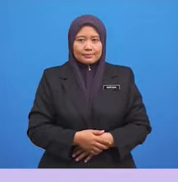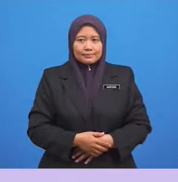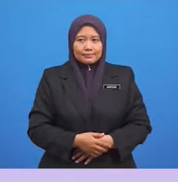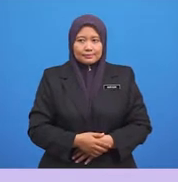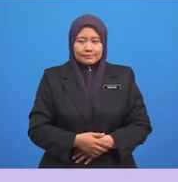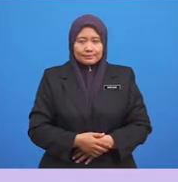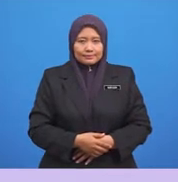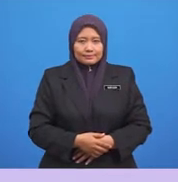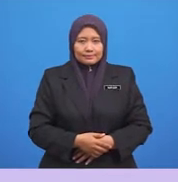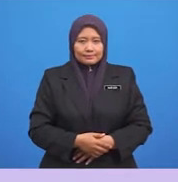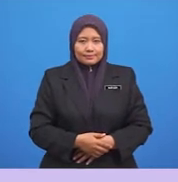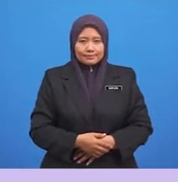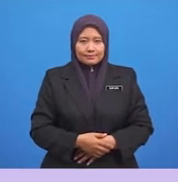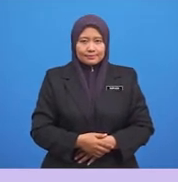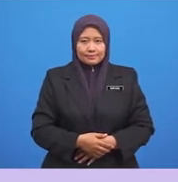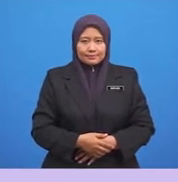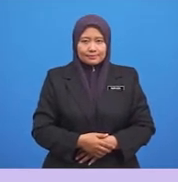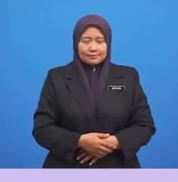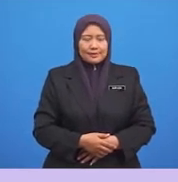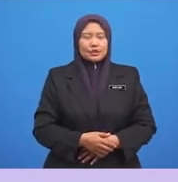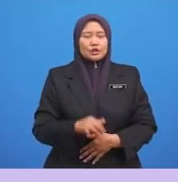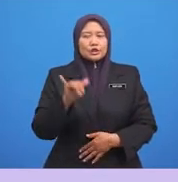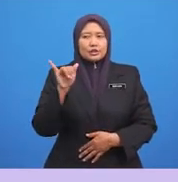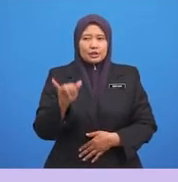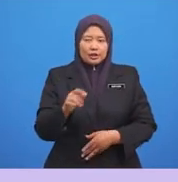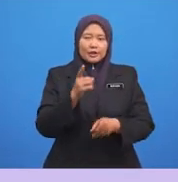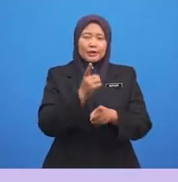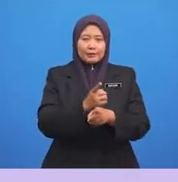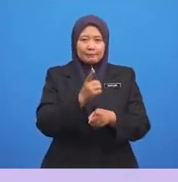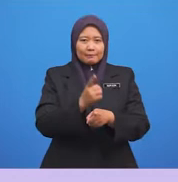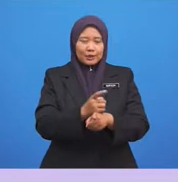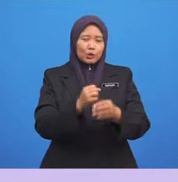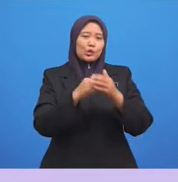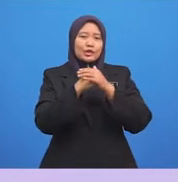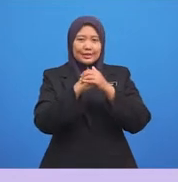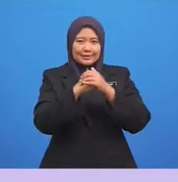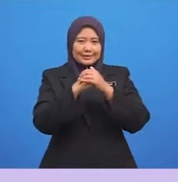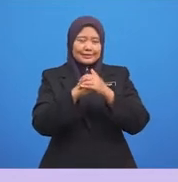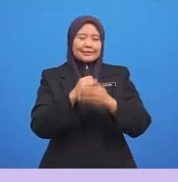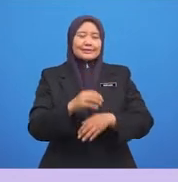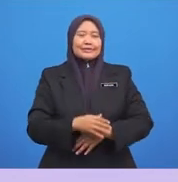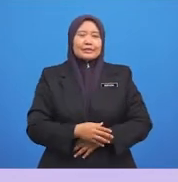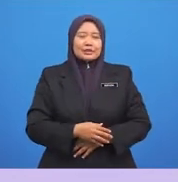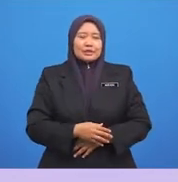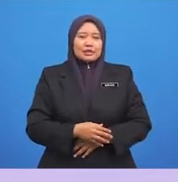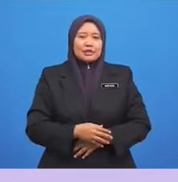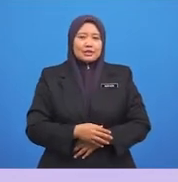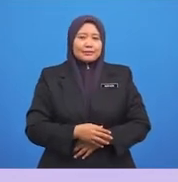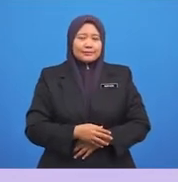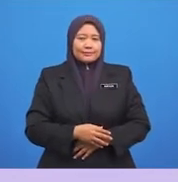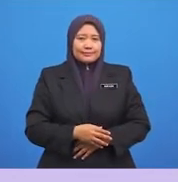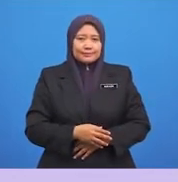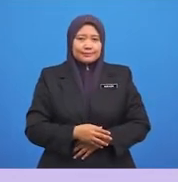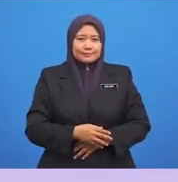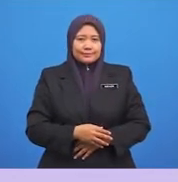Apa dia pepatahnya? Ya, betul. Tahniah. Jawapan kamu memang betul